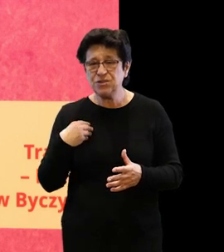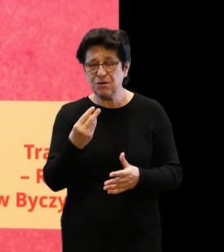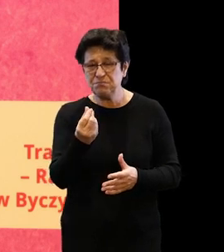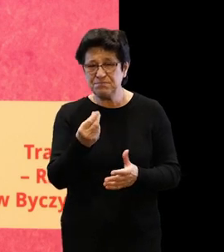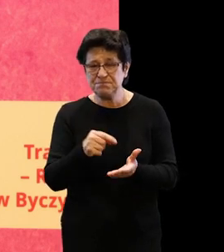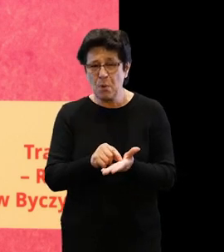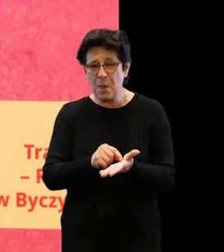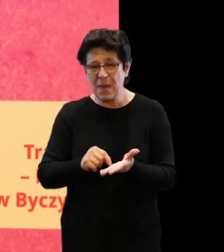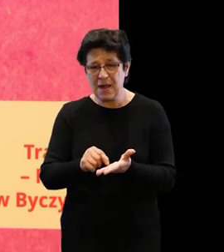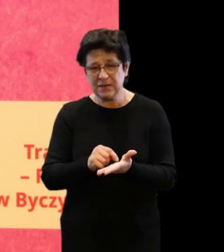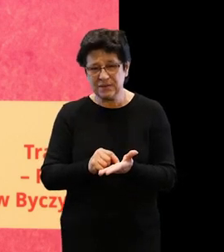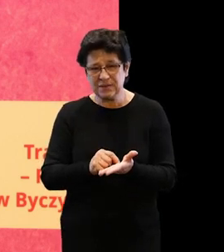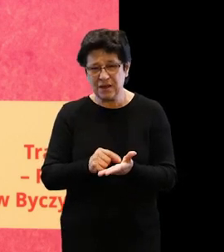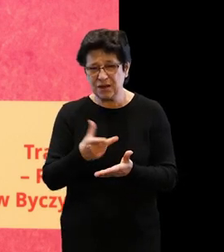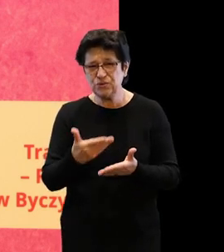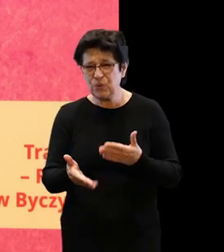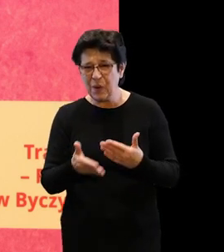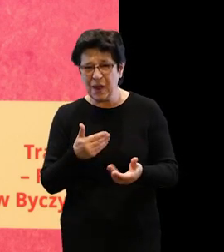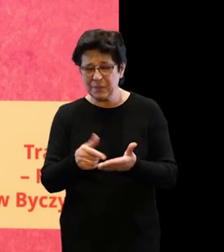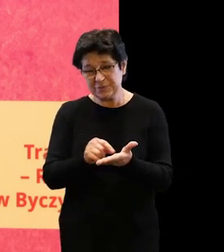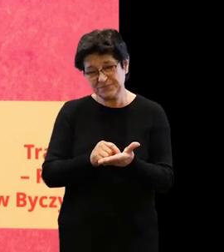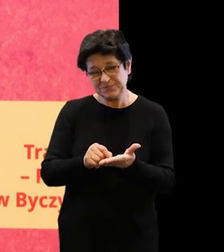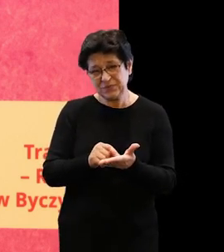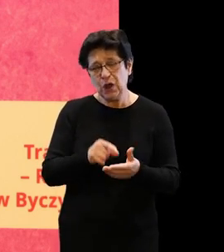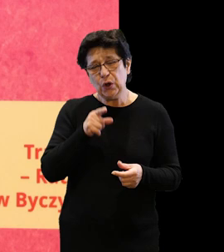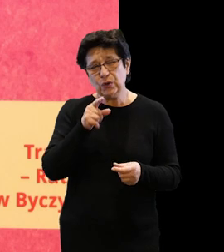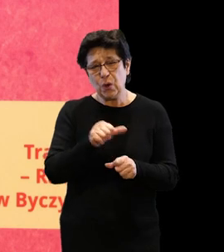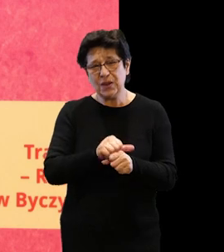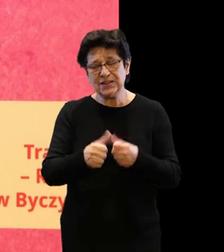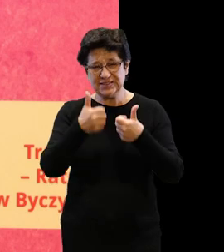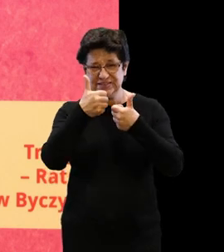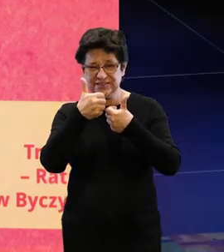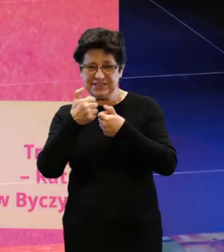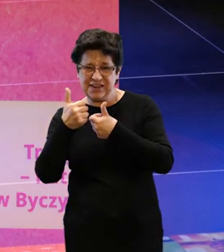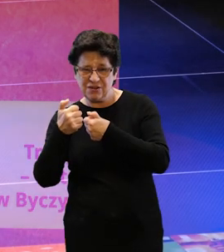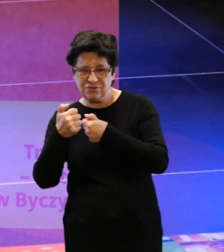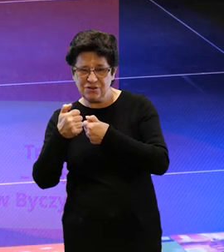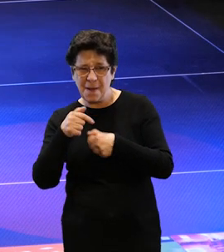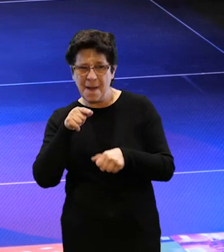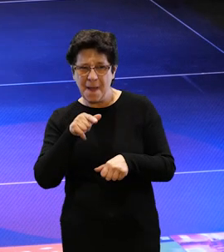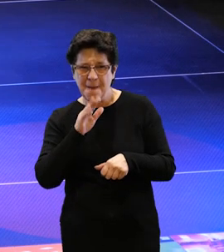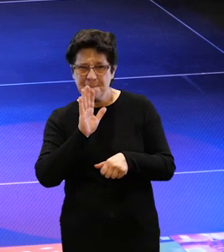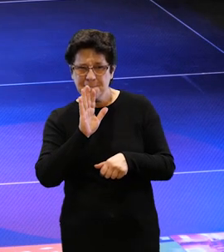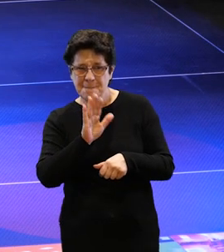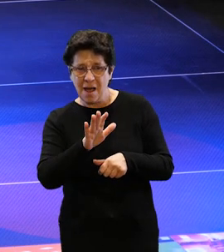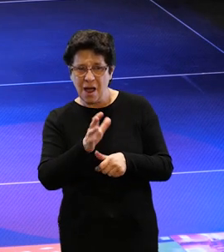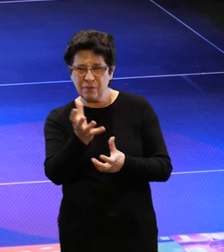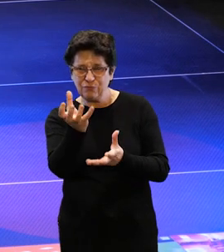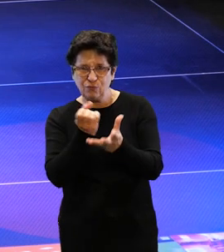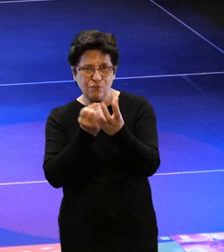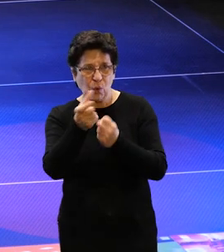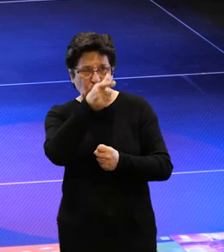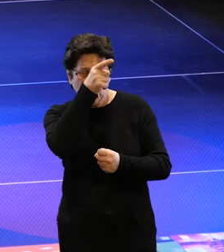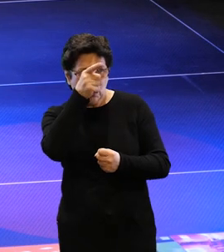proszę państwa prezentacja monet nie jest prosta To jest zdjęcie które ma przyciągnąć do tego miejsca a muszę